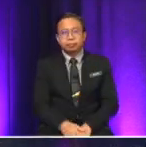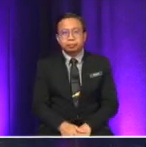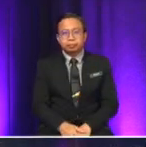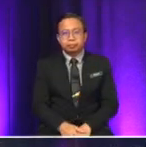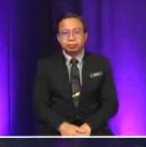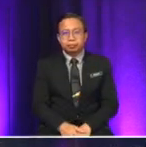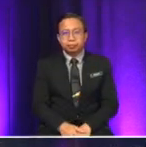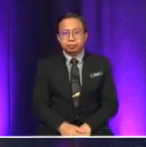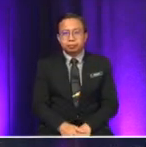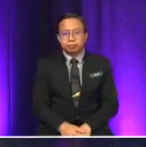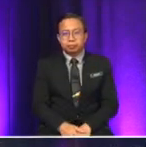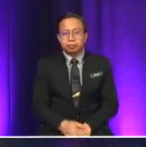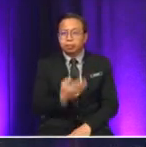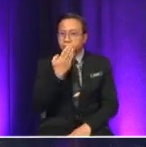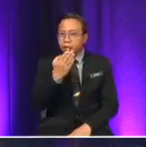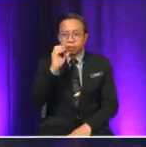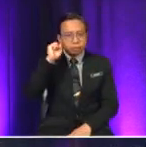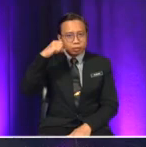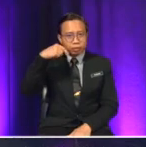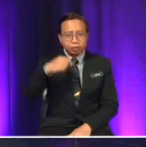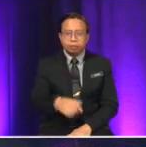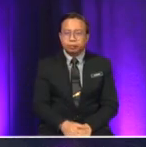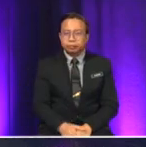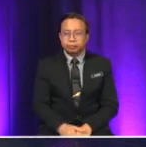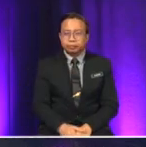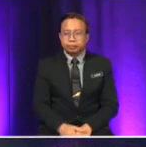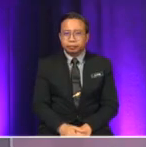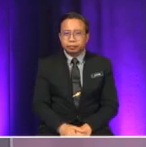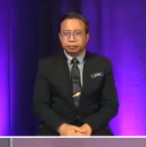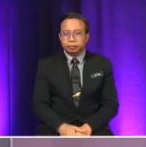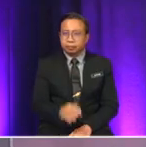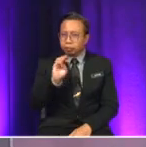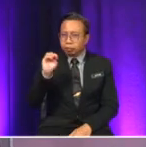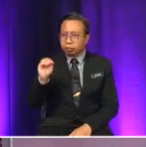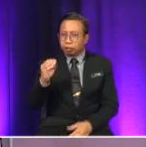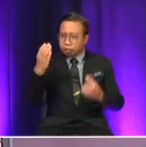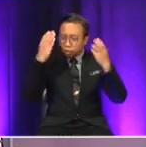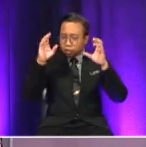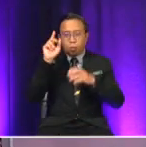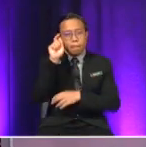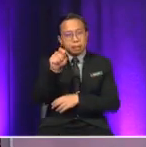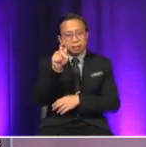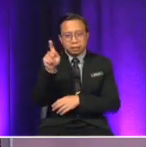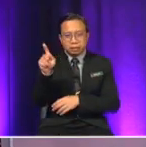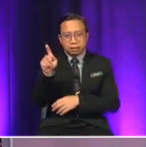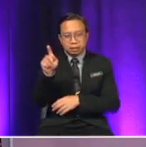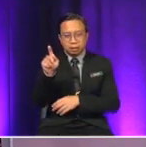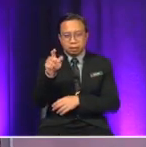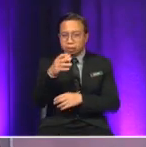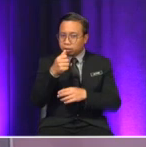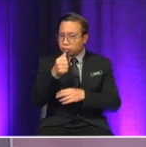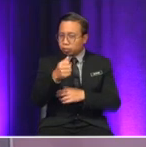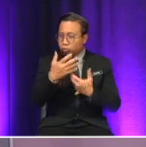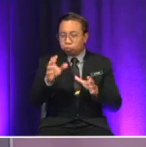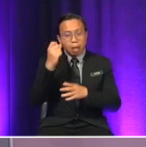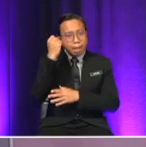ya Syafiqah. Okey, terima kasih Syafiqah. Baik, murid-murid, cikgu pasti kamu telah pun faham apa